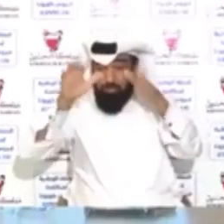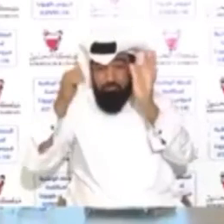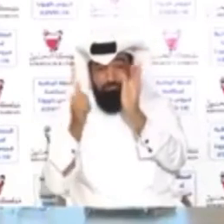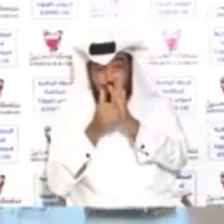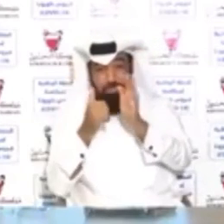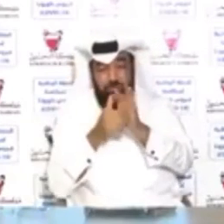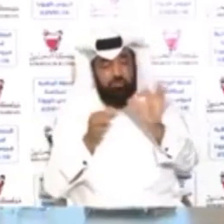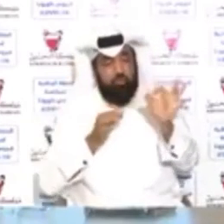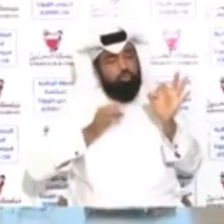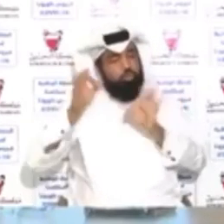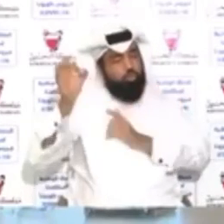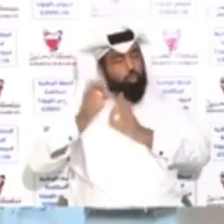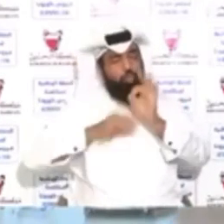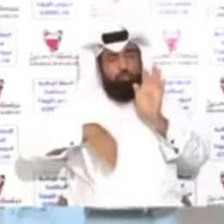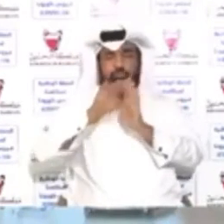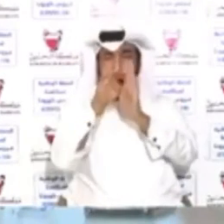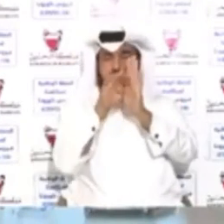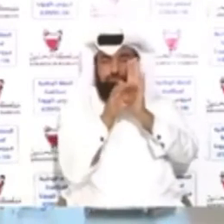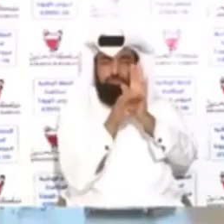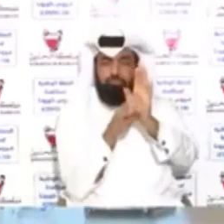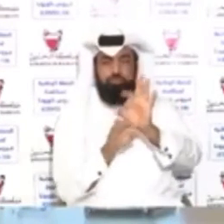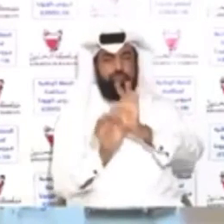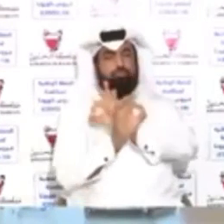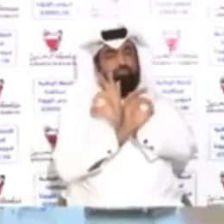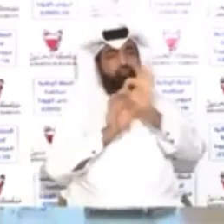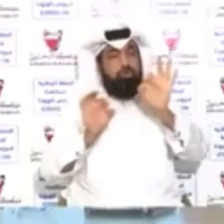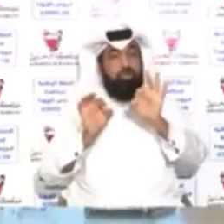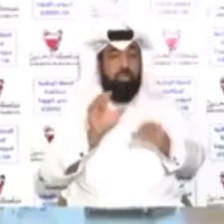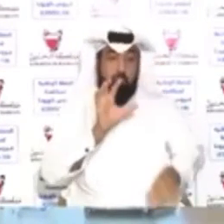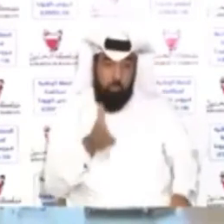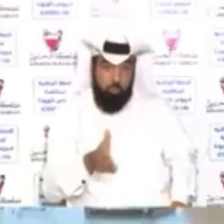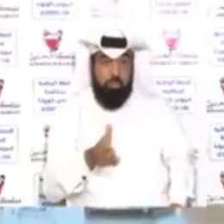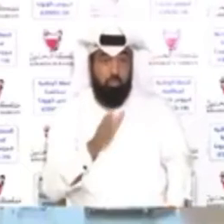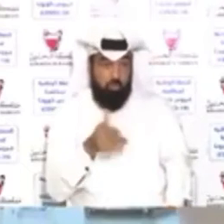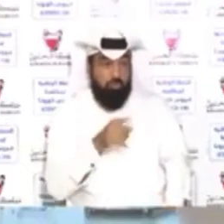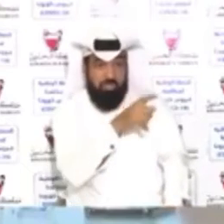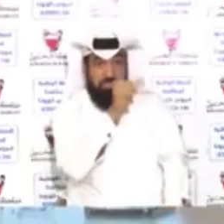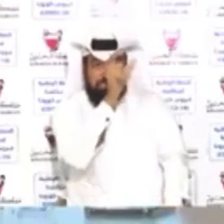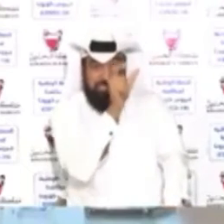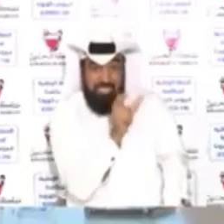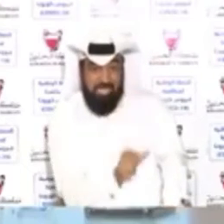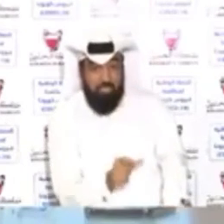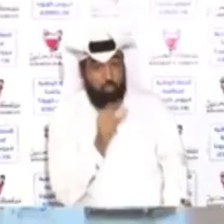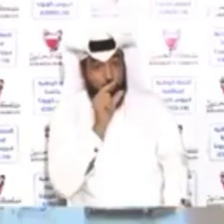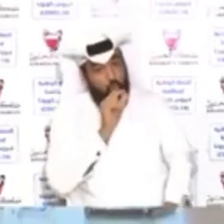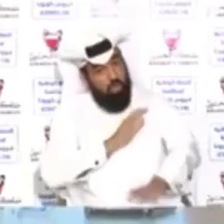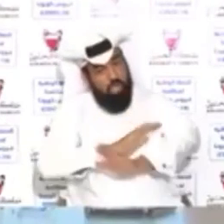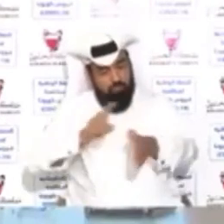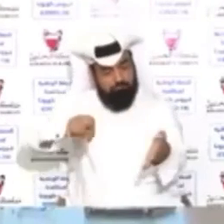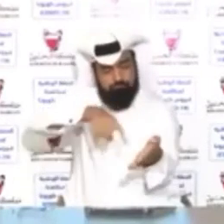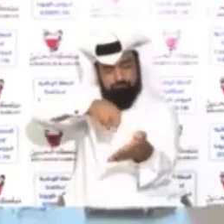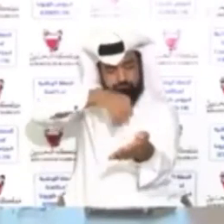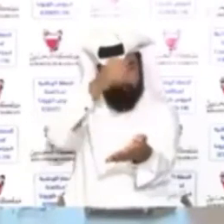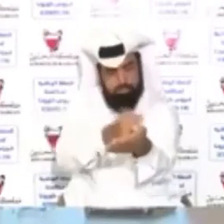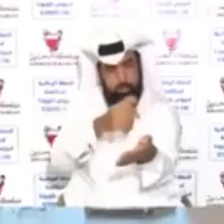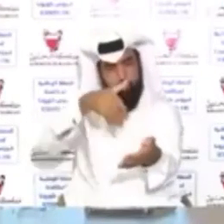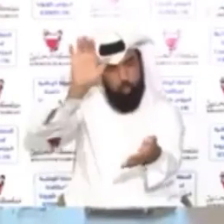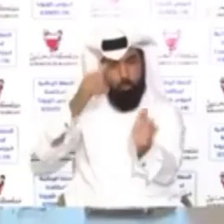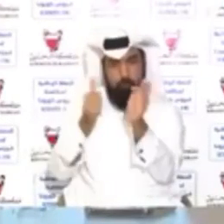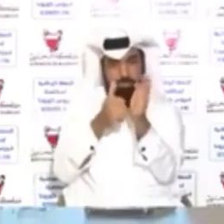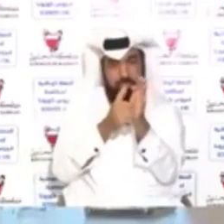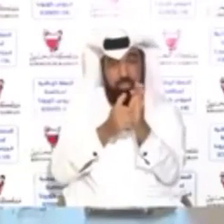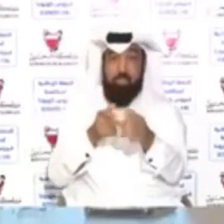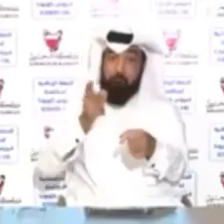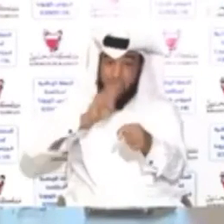وفق الاشتراطات، يعني حتى لو الطبيب أخرج حاول يخرج مريض هناك فريق يعني يتحقق من جميع هذه